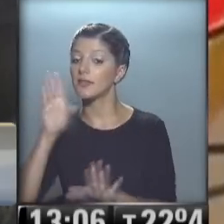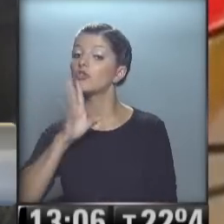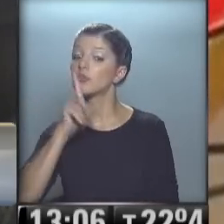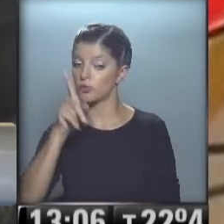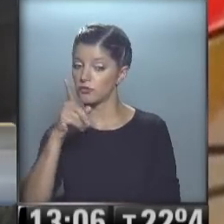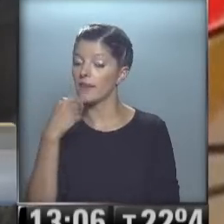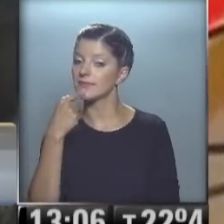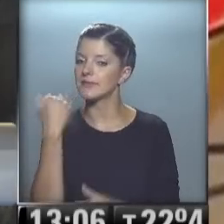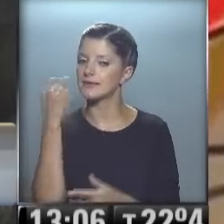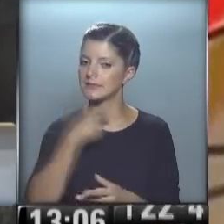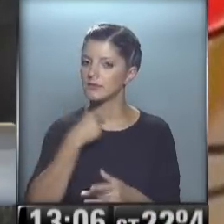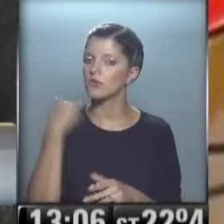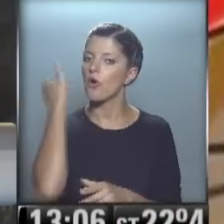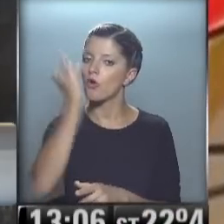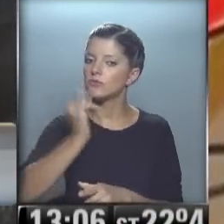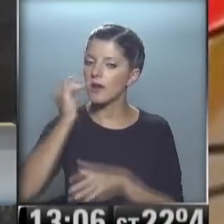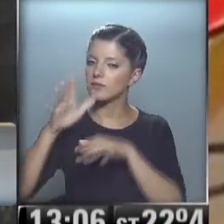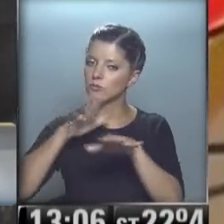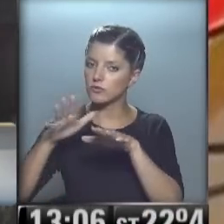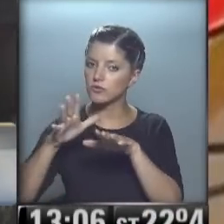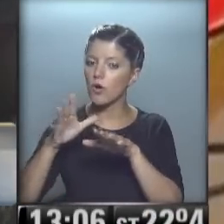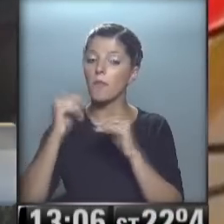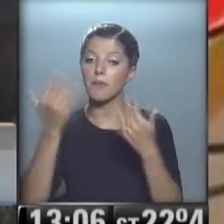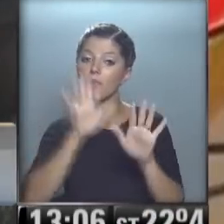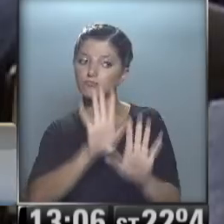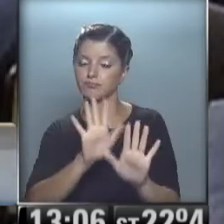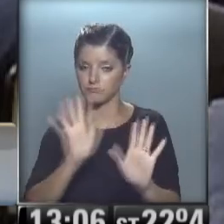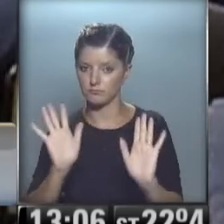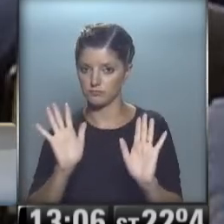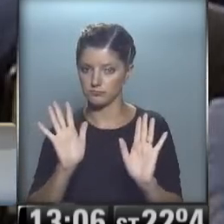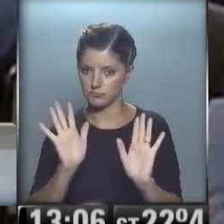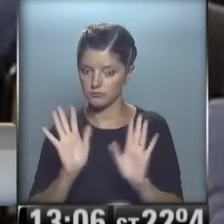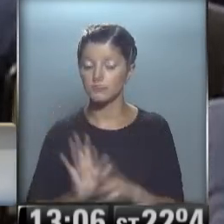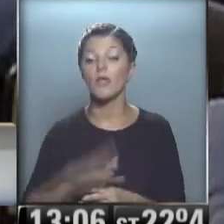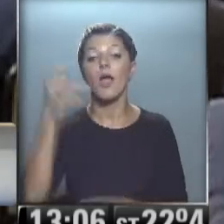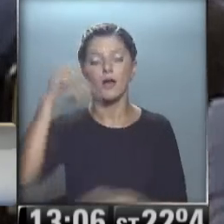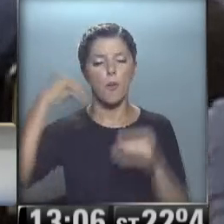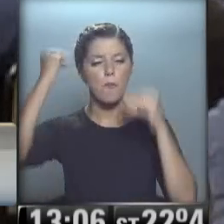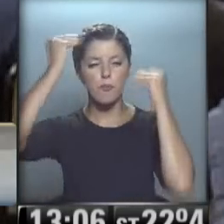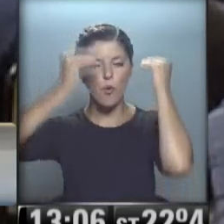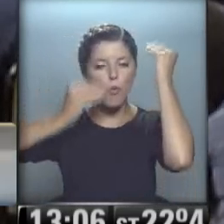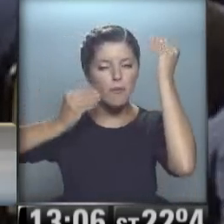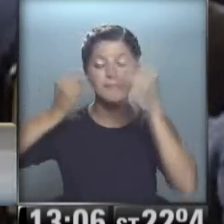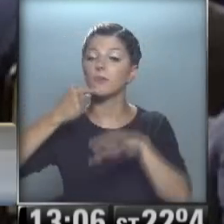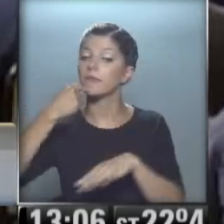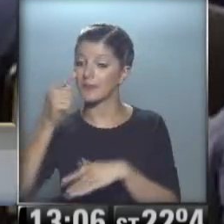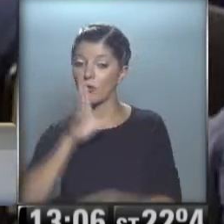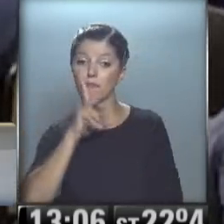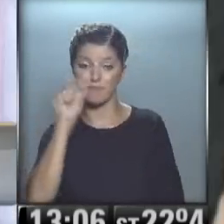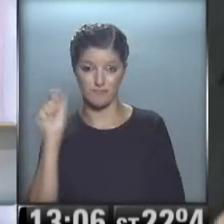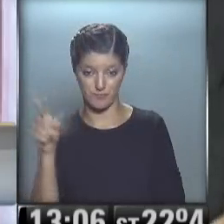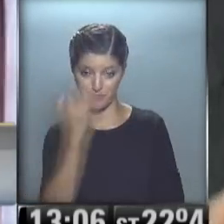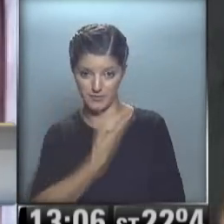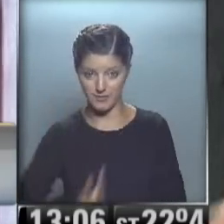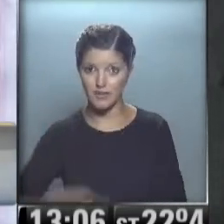por describir la situación sin eufemismos diplomáticos. La preocupación, dijo, no es la